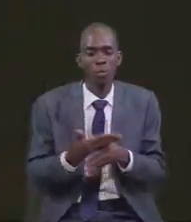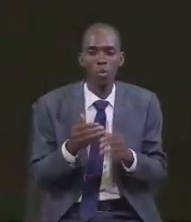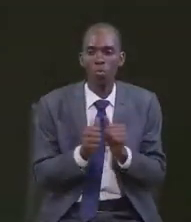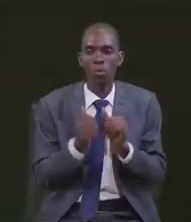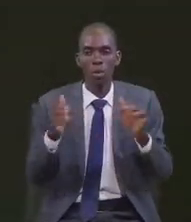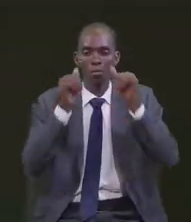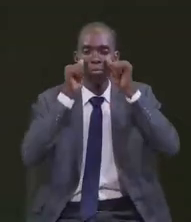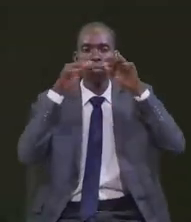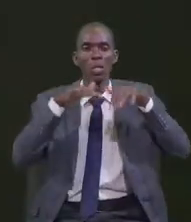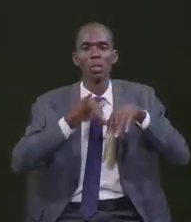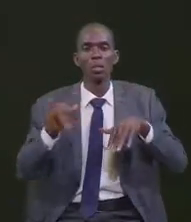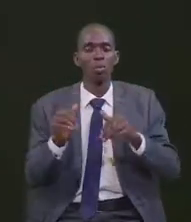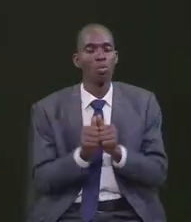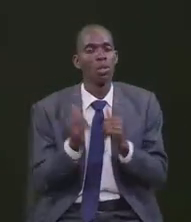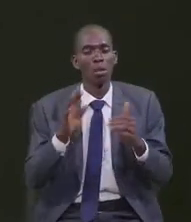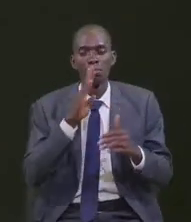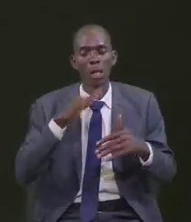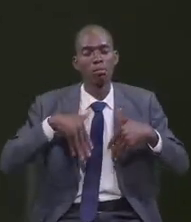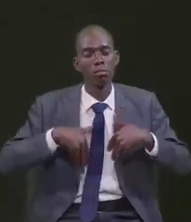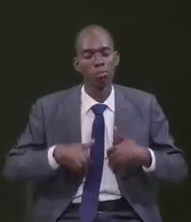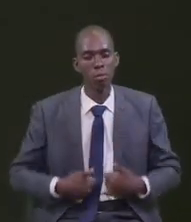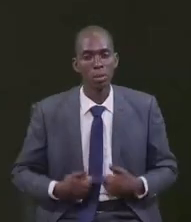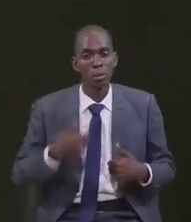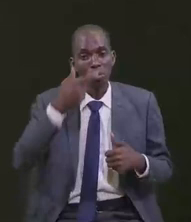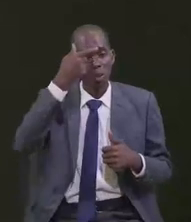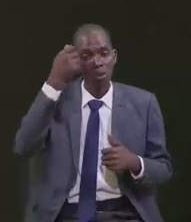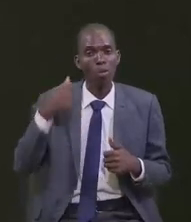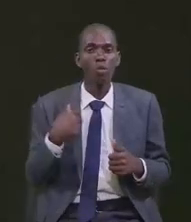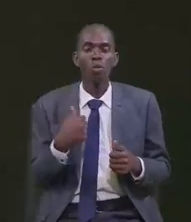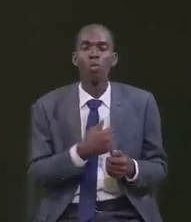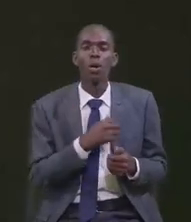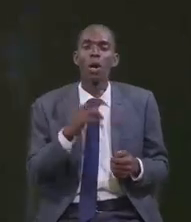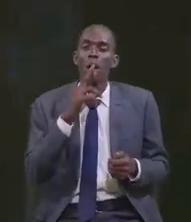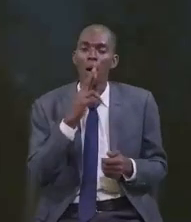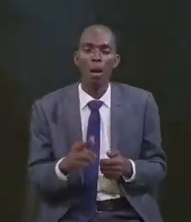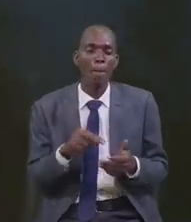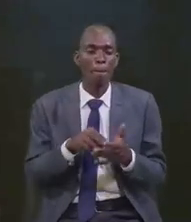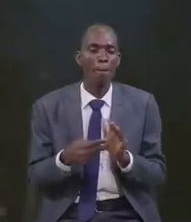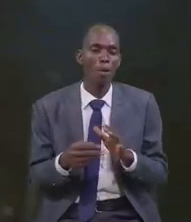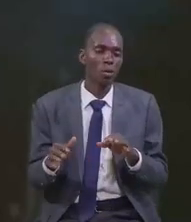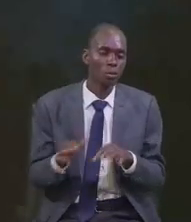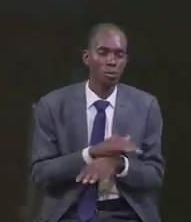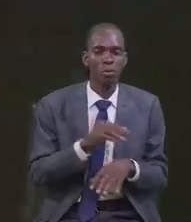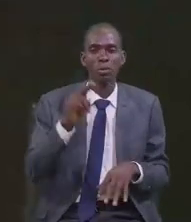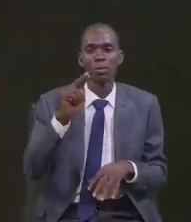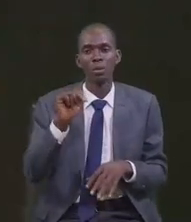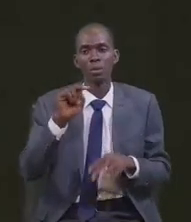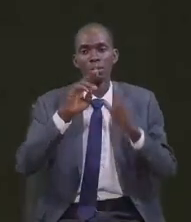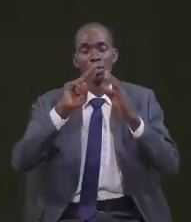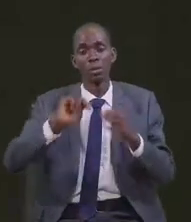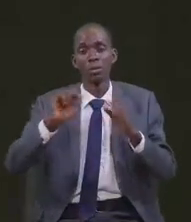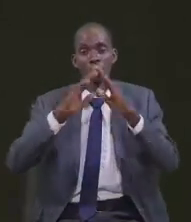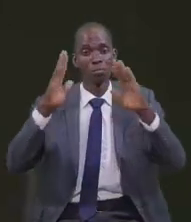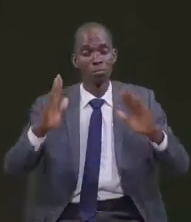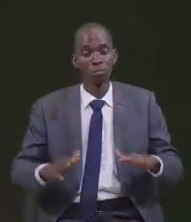Sans nous lasser, sans nous fatiguer, parce que nous sommes des naziréens déterminés, consacrés à Dieu jusqu'à la fin.